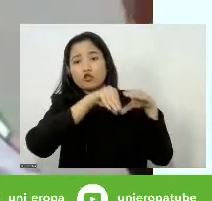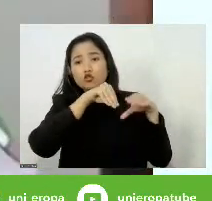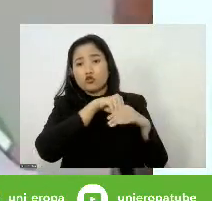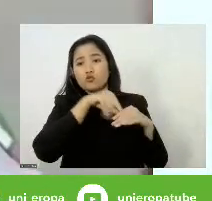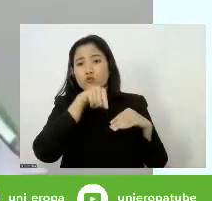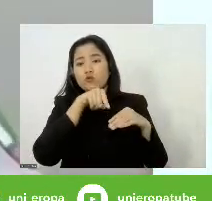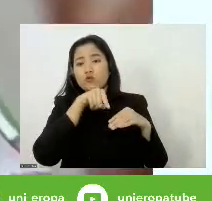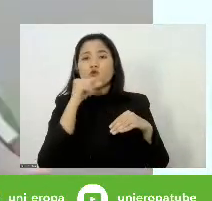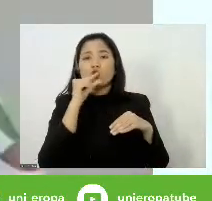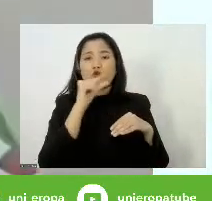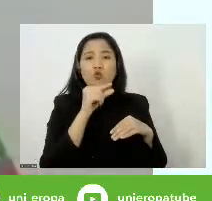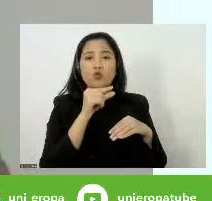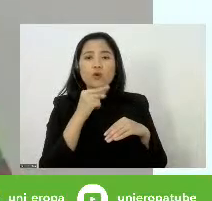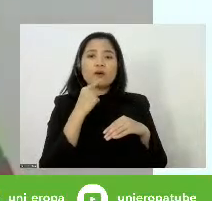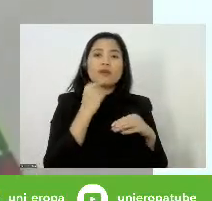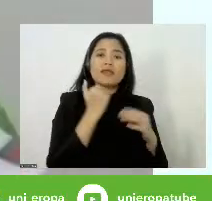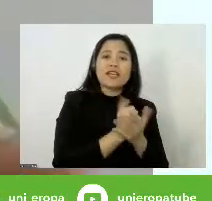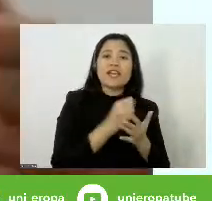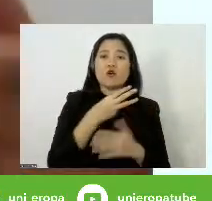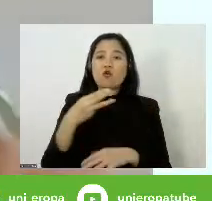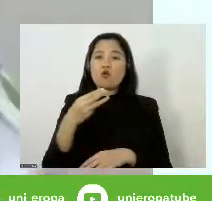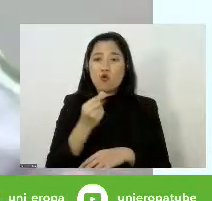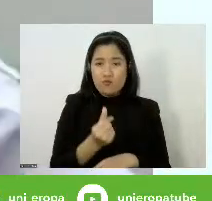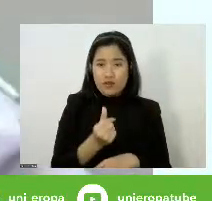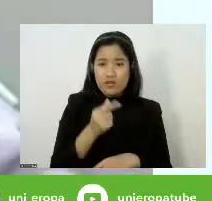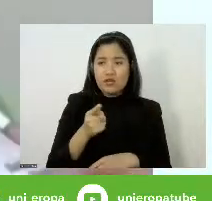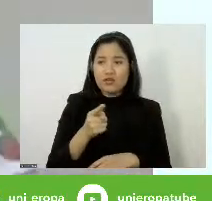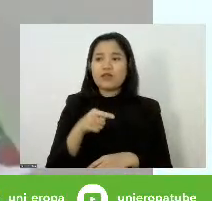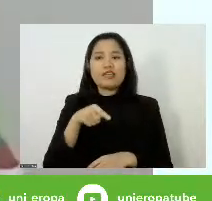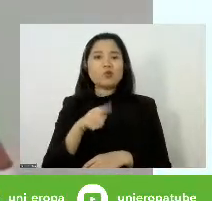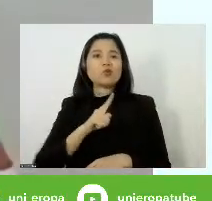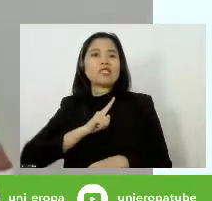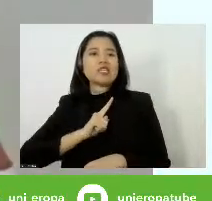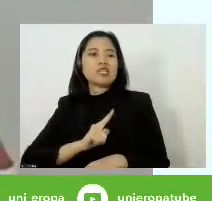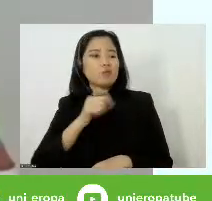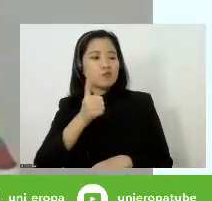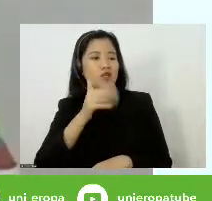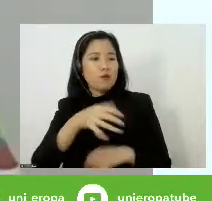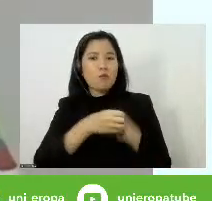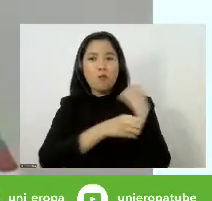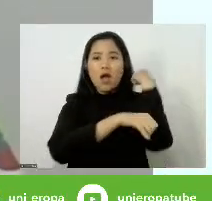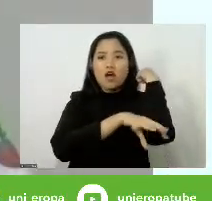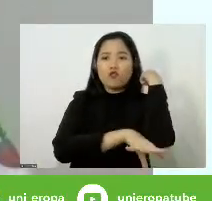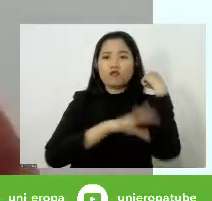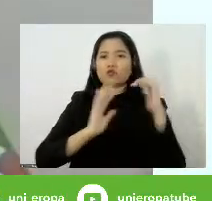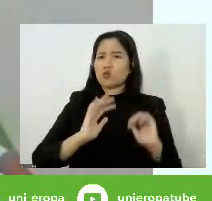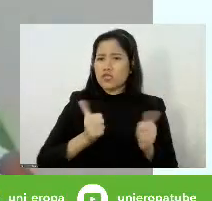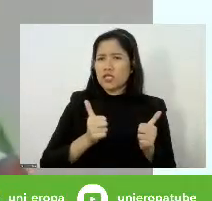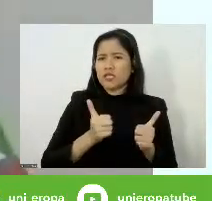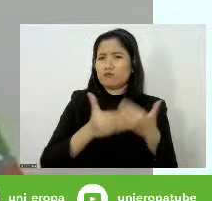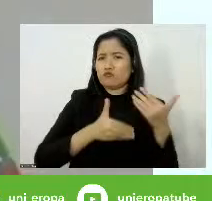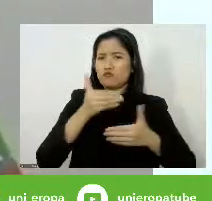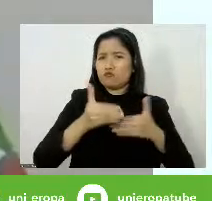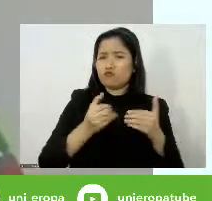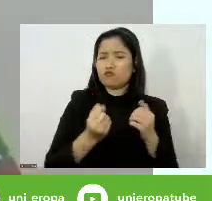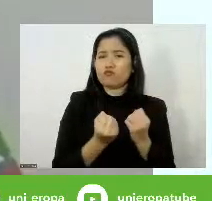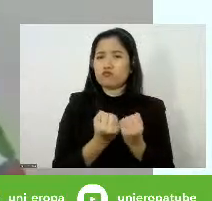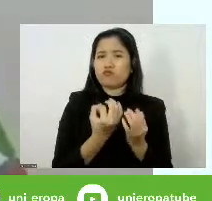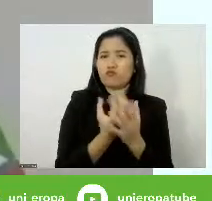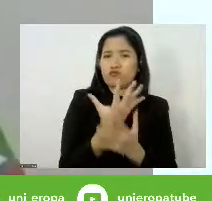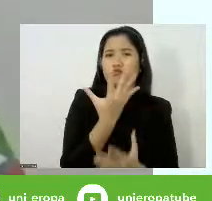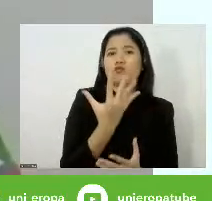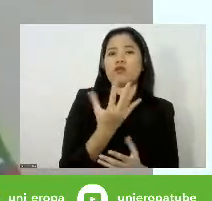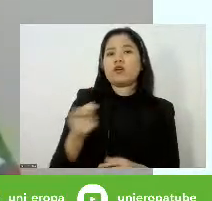pasti dengan sendirinya rehabilitasi mangrove berjalan sukses nah misalnya sekarang